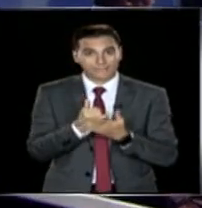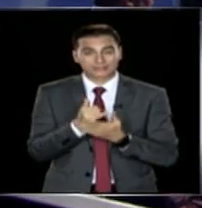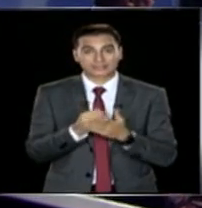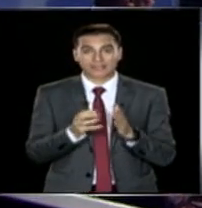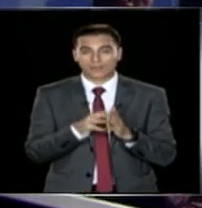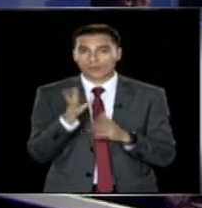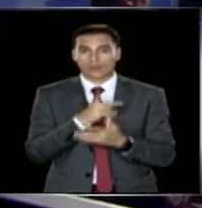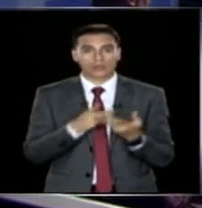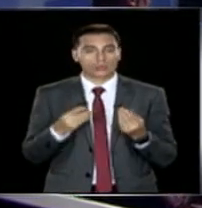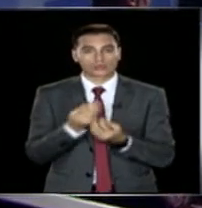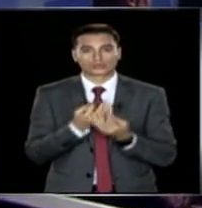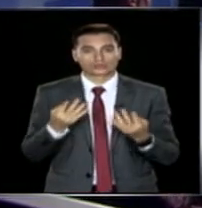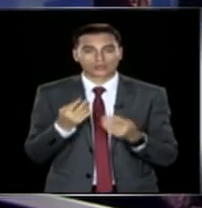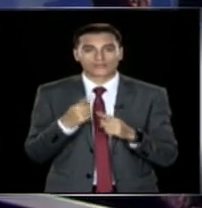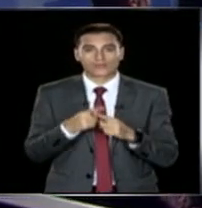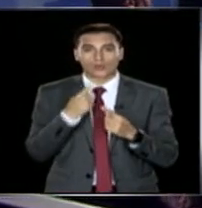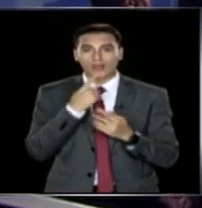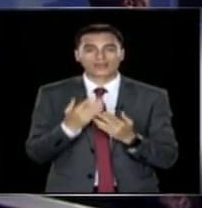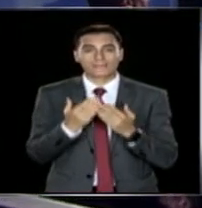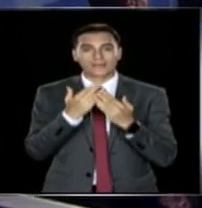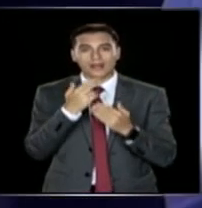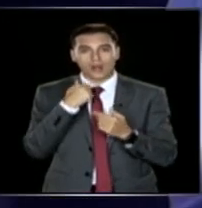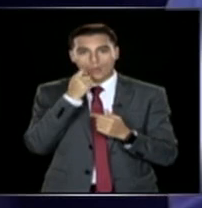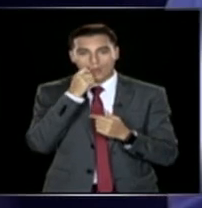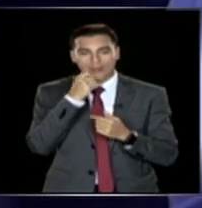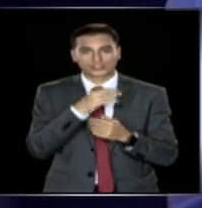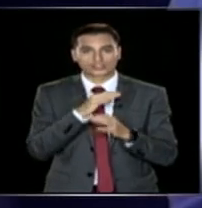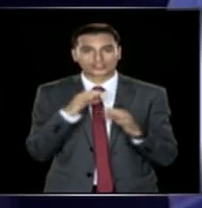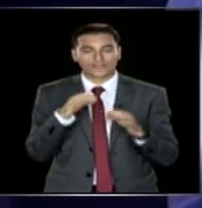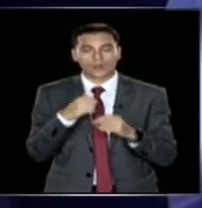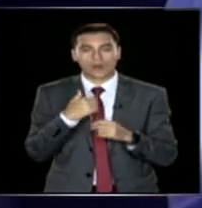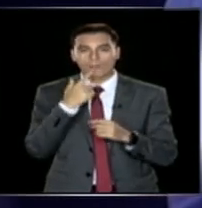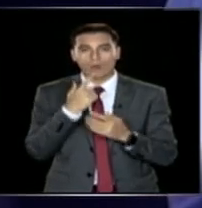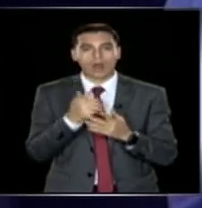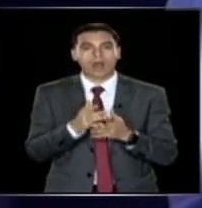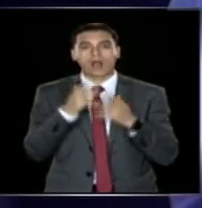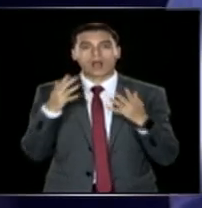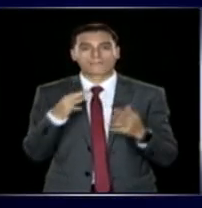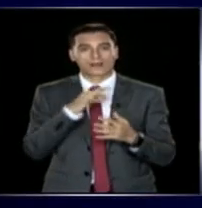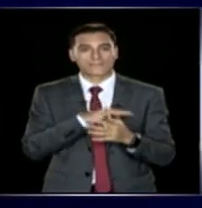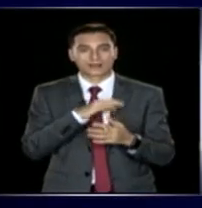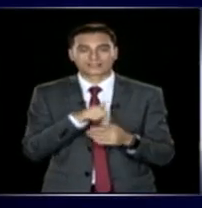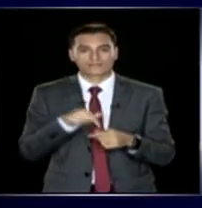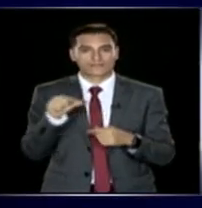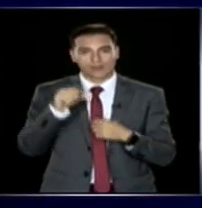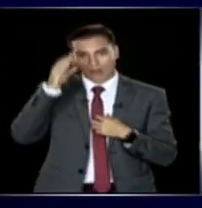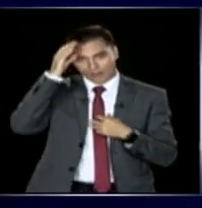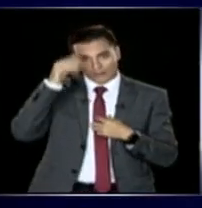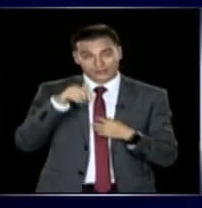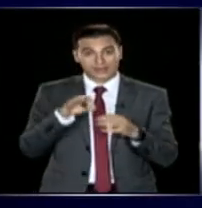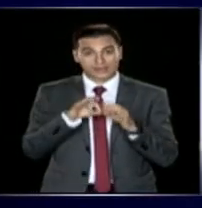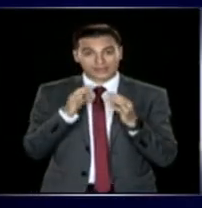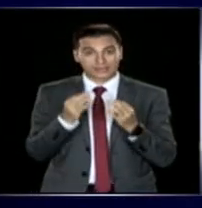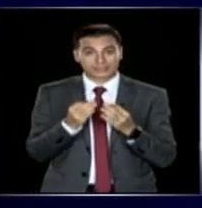كلهم تواصلوا معنا وتمنوا الوالدي الشفاء، وده يمكن من أكبر المكاسب زي ما قلت قبل كده في العباقرة والله. عيلة سالم وعيلة